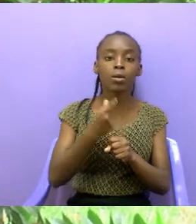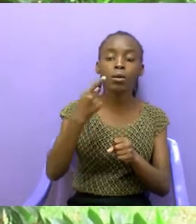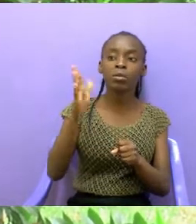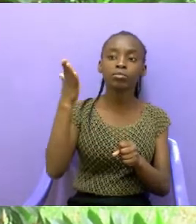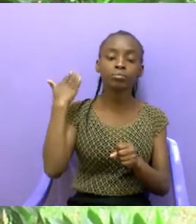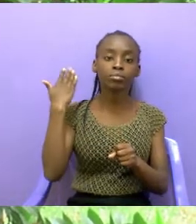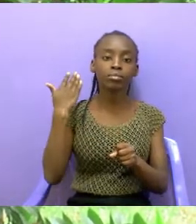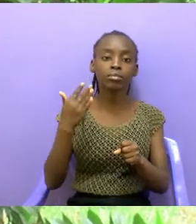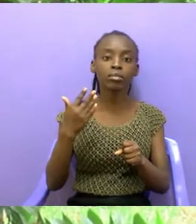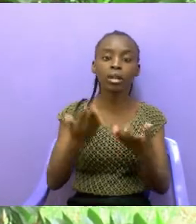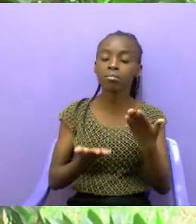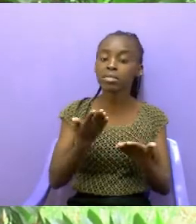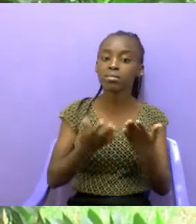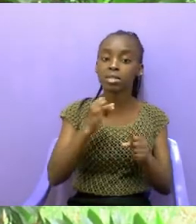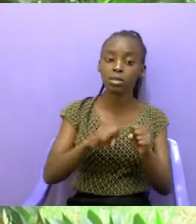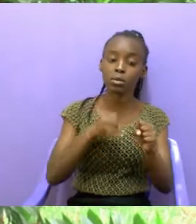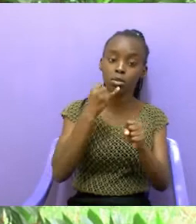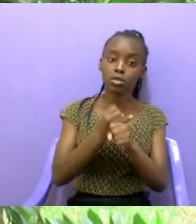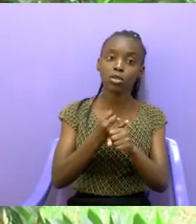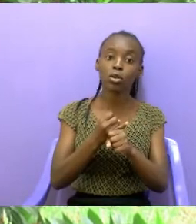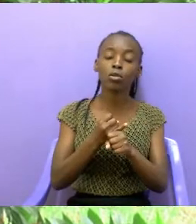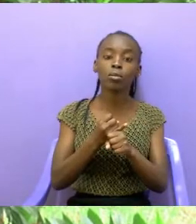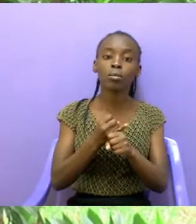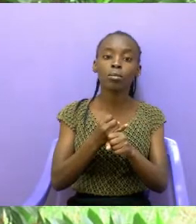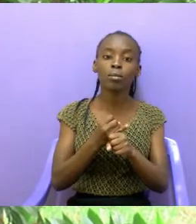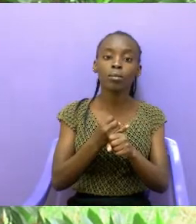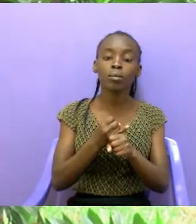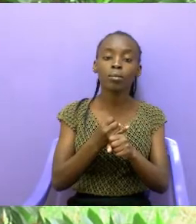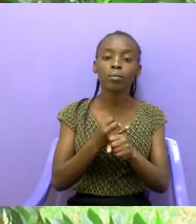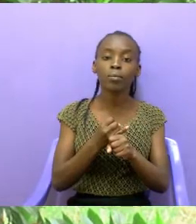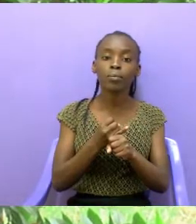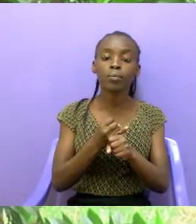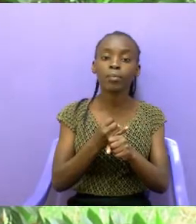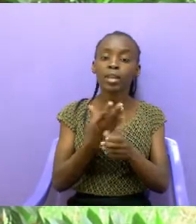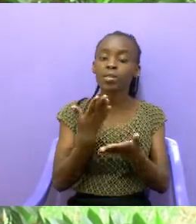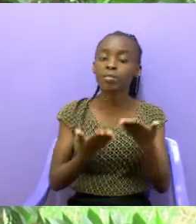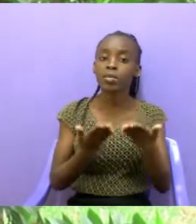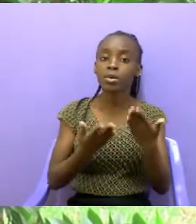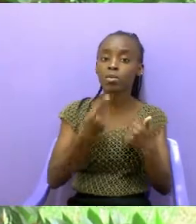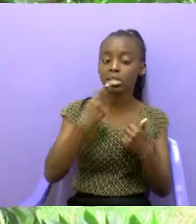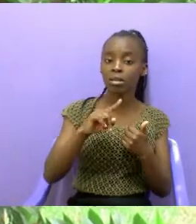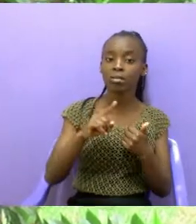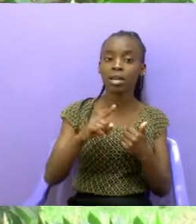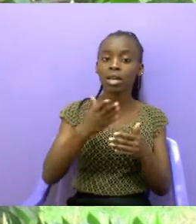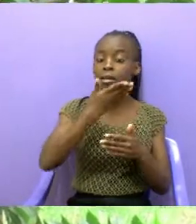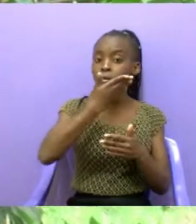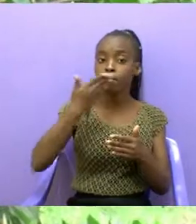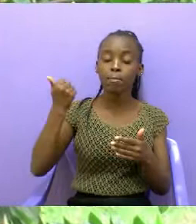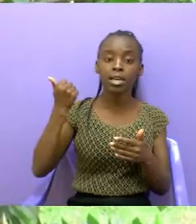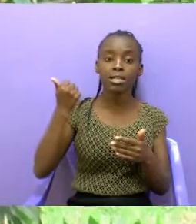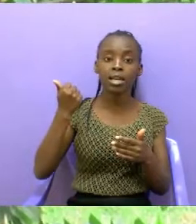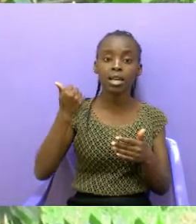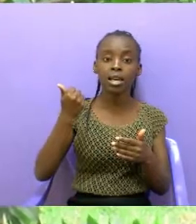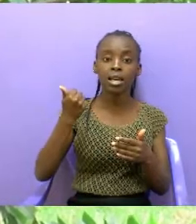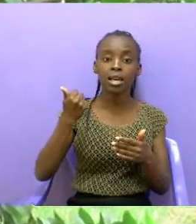kazi kumefanya sasa hawana wokovu tena. Kuna watu wengine wamesema afadhali kwa sababu sina